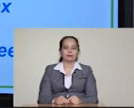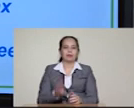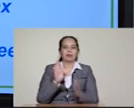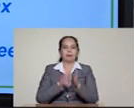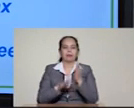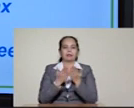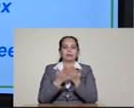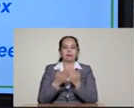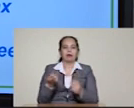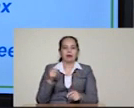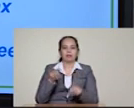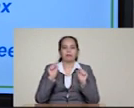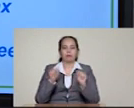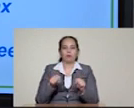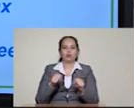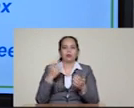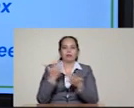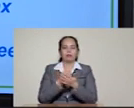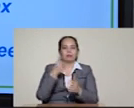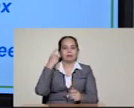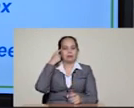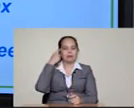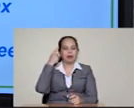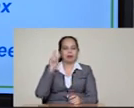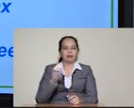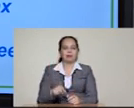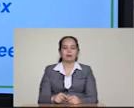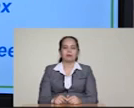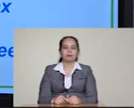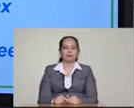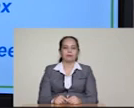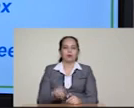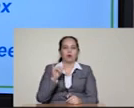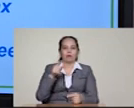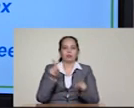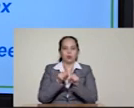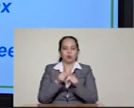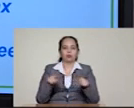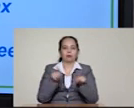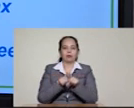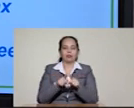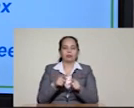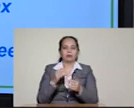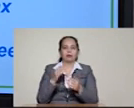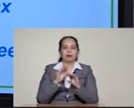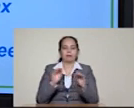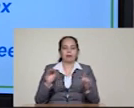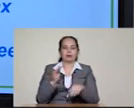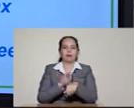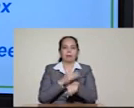Без книг разве можно овладеть знаниями? У вас тоже так же, ребята?